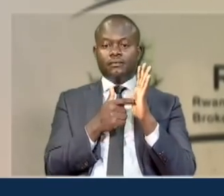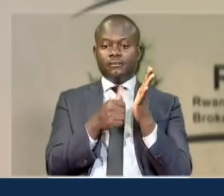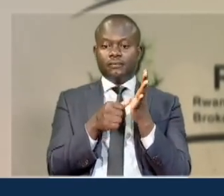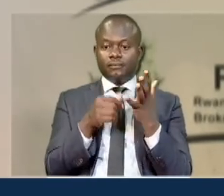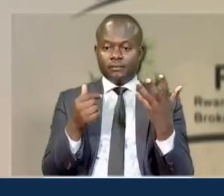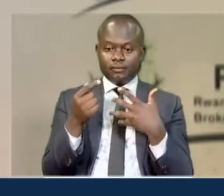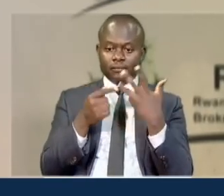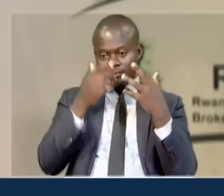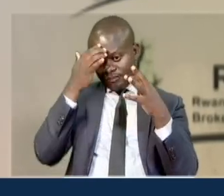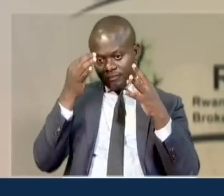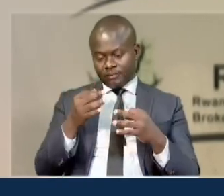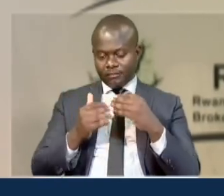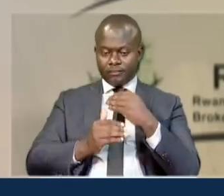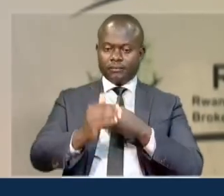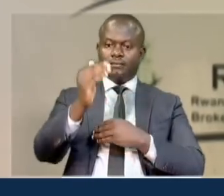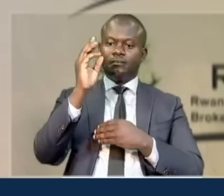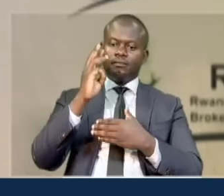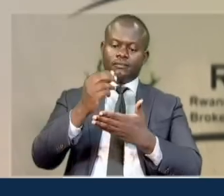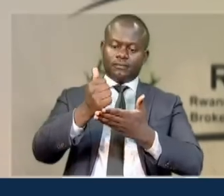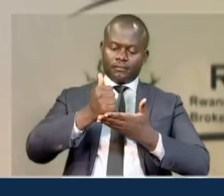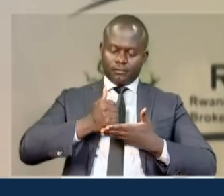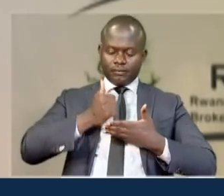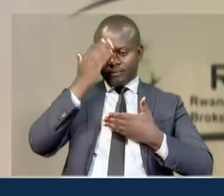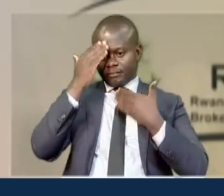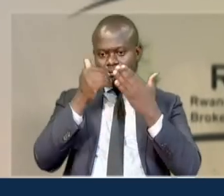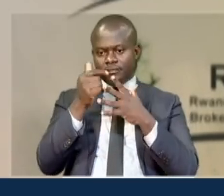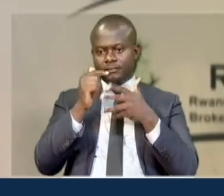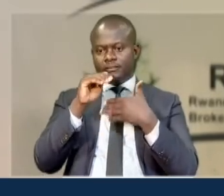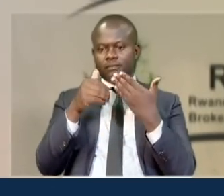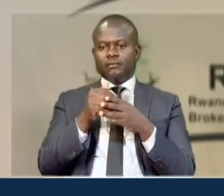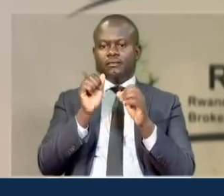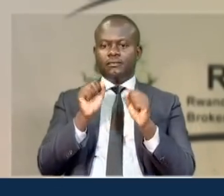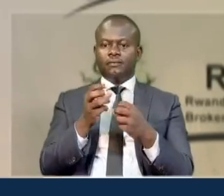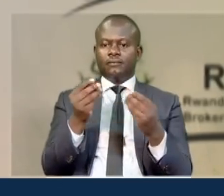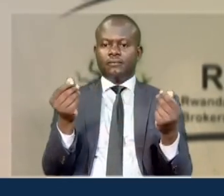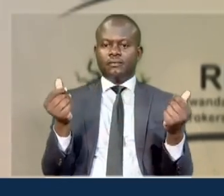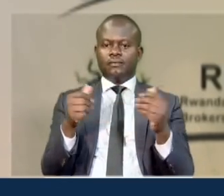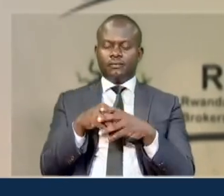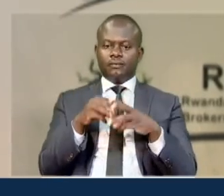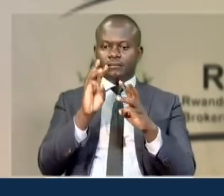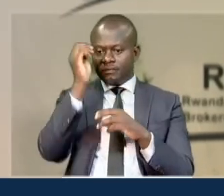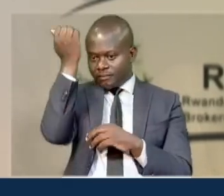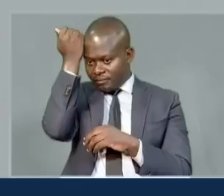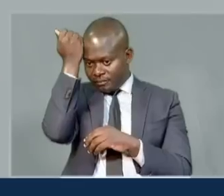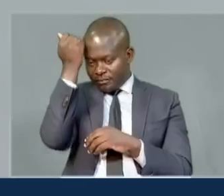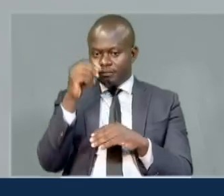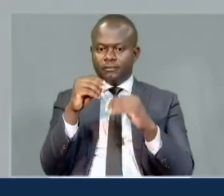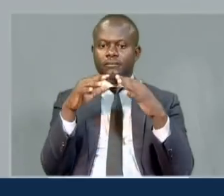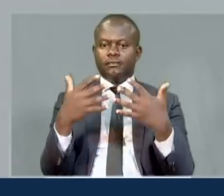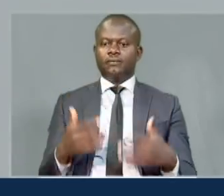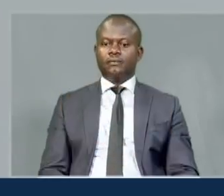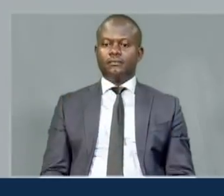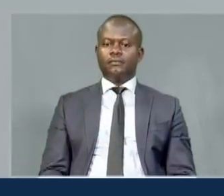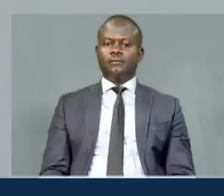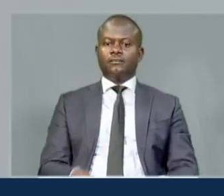ari ibyemezo rero tuza gufata kugira ngo ibyo byose bizasubirwemo mu buryo ubwishingizi butangwa Banki Nkuru